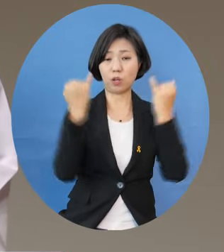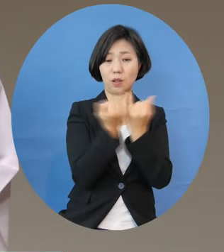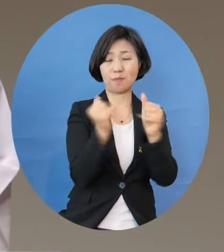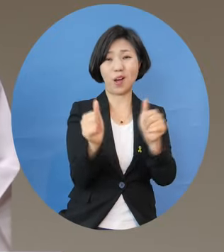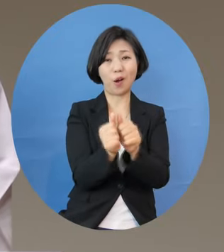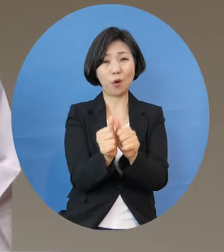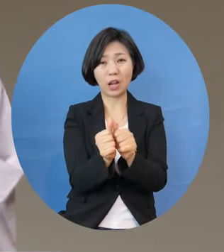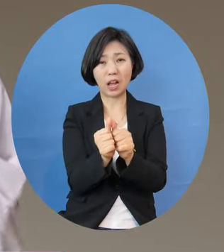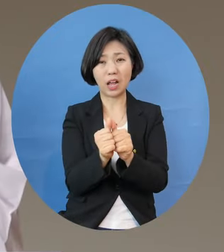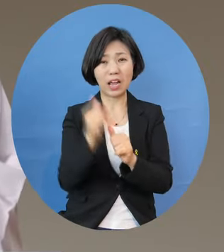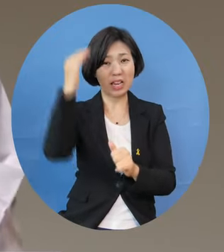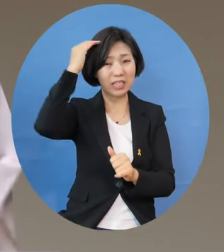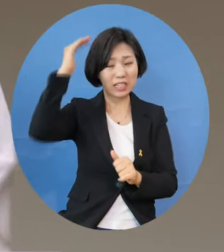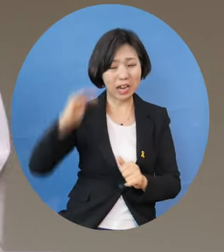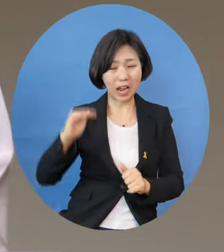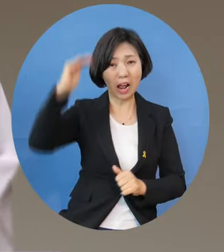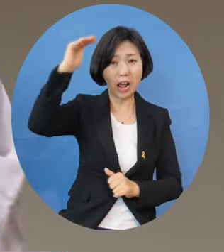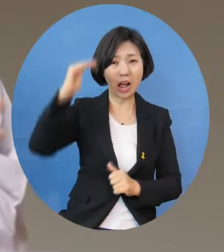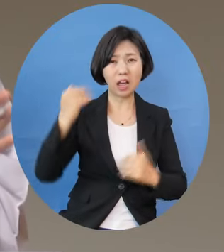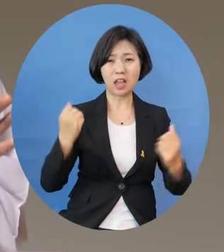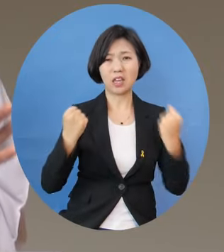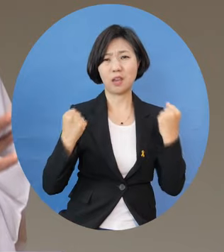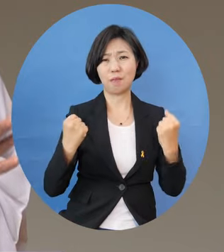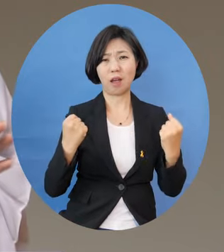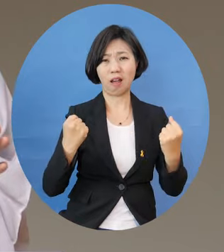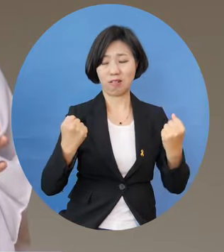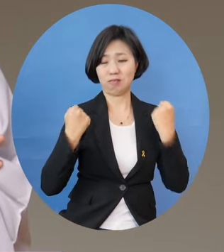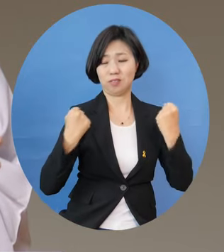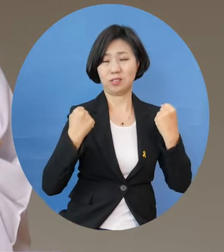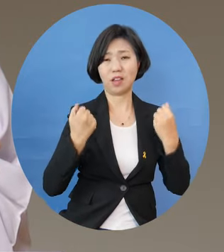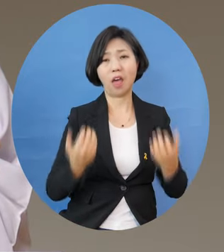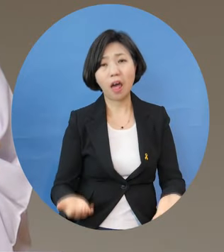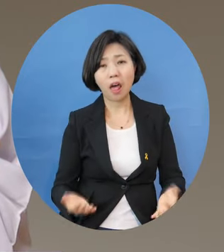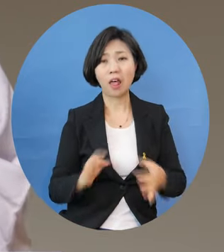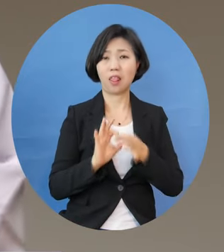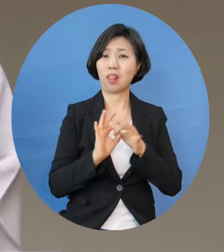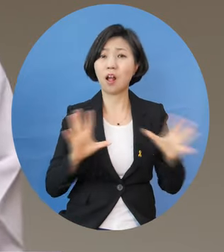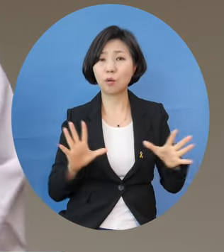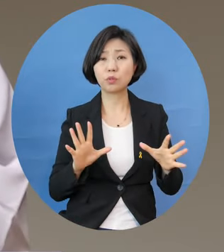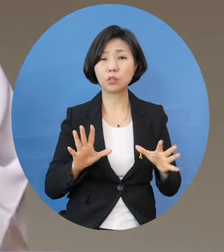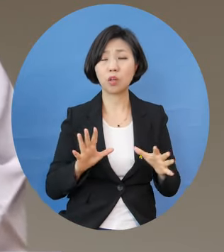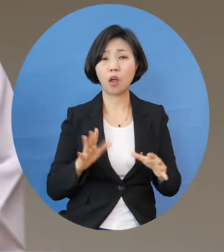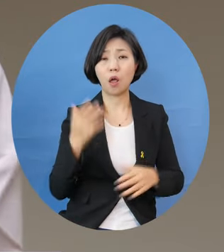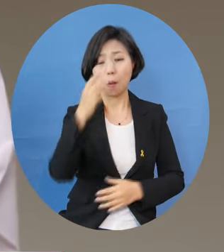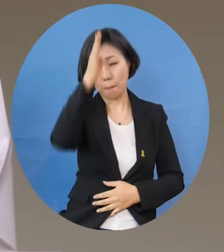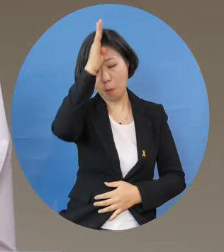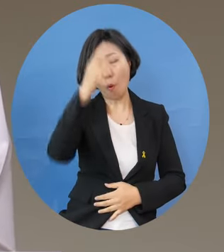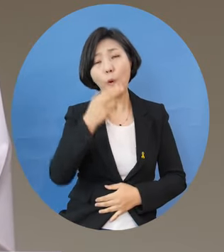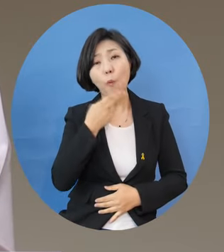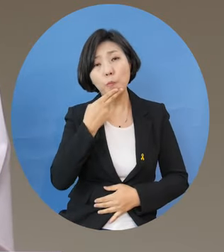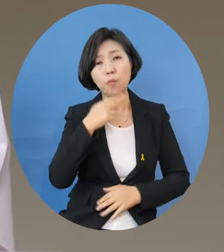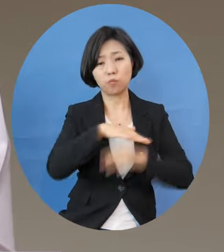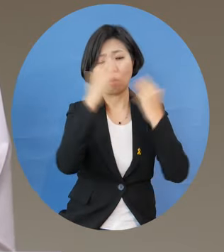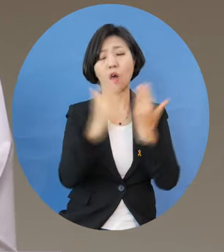키가 크고 작고 힘이 세고 약하고 아무 관계가 없고 뭐 하는 게 건강이라고? 안 아픈 게